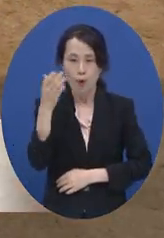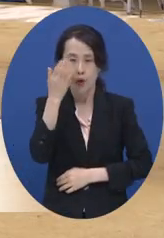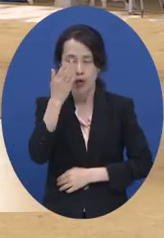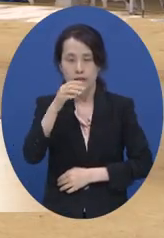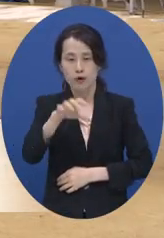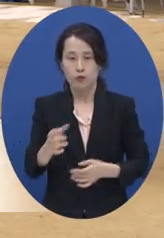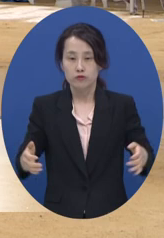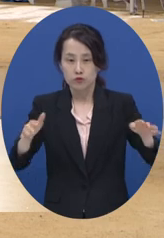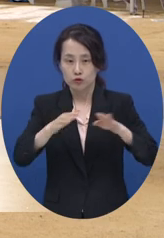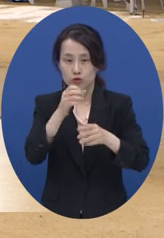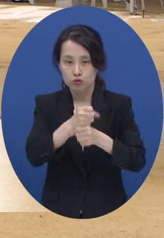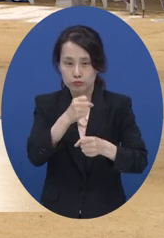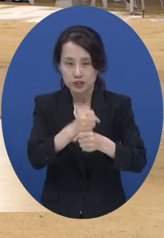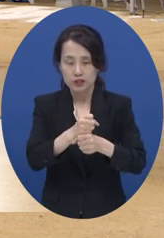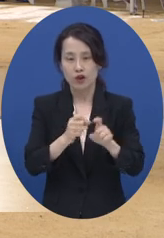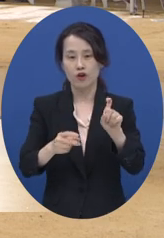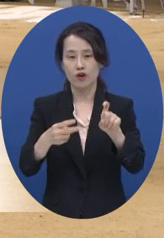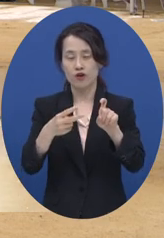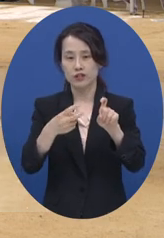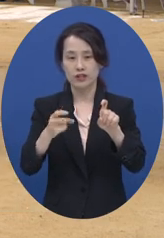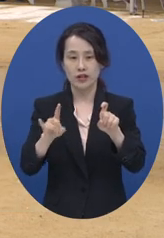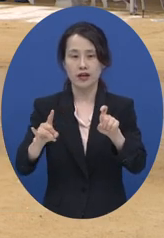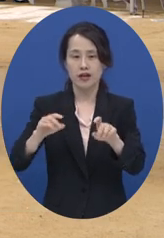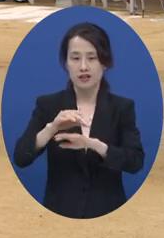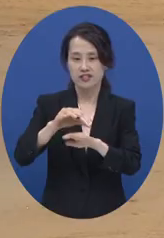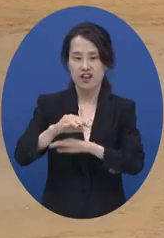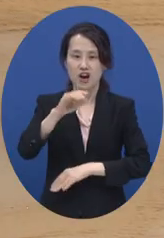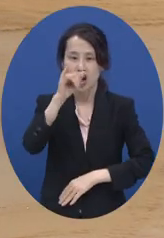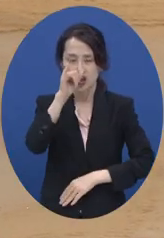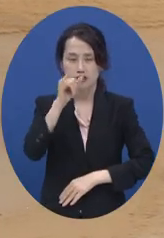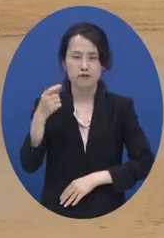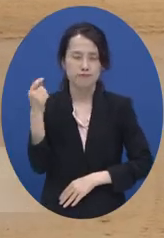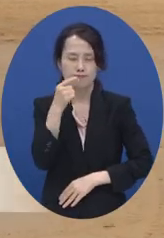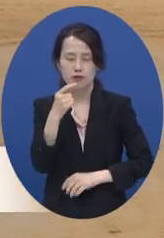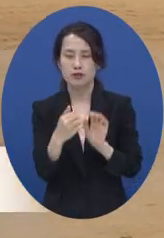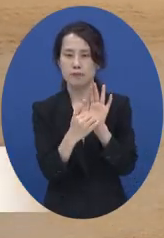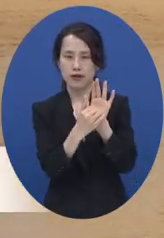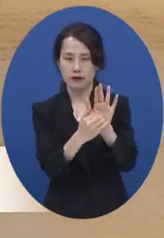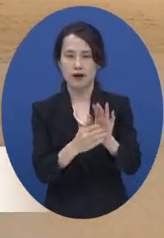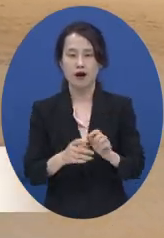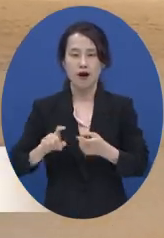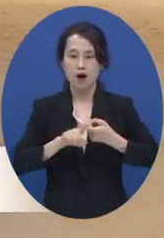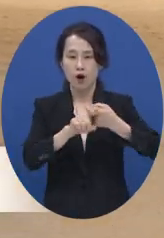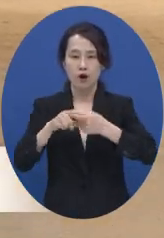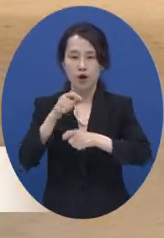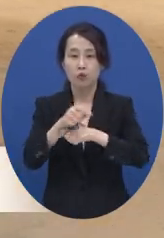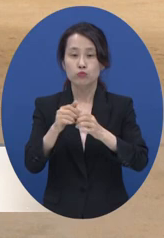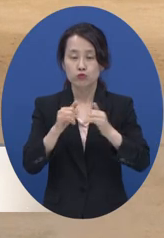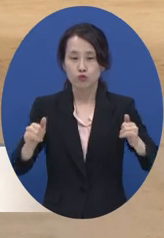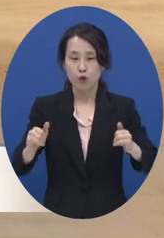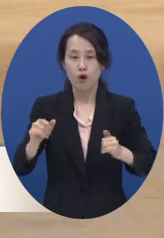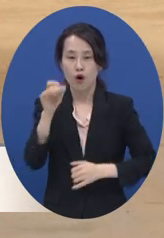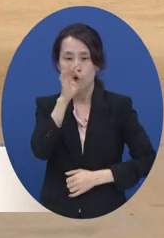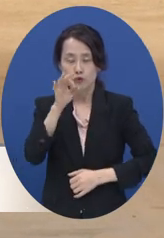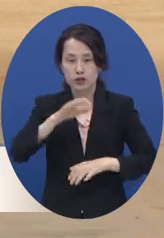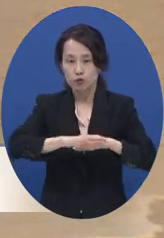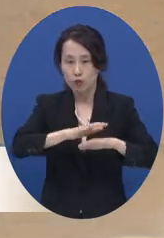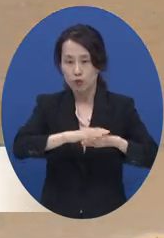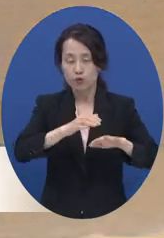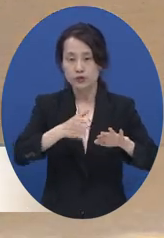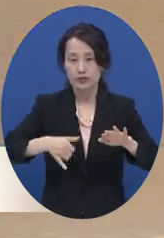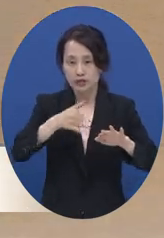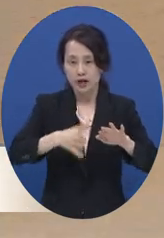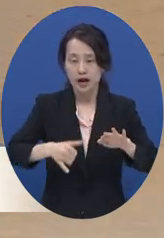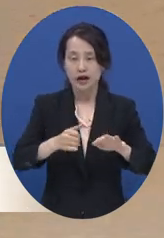차려졌고 10여 대의 소독 차량이 동원돼 철통 방어에 돌입합니다. 관계 공무원부터 돼지 농가, 군, 경,